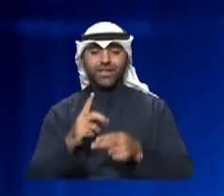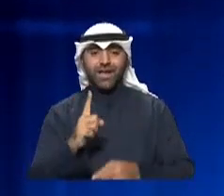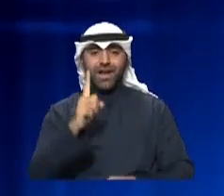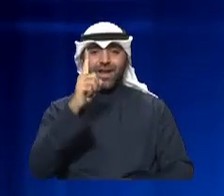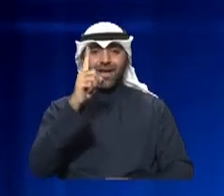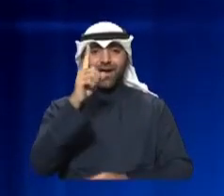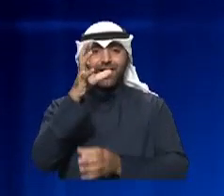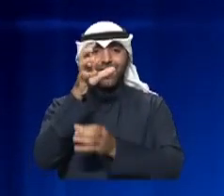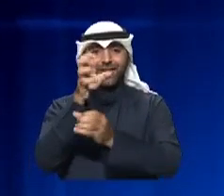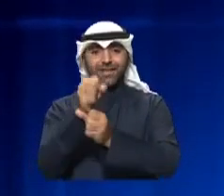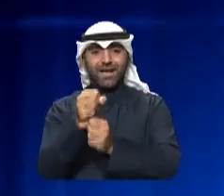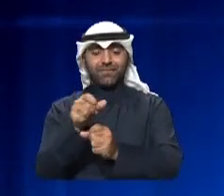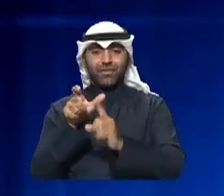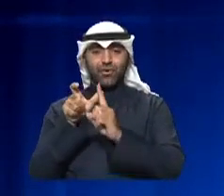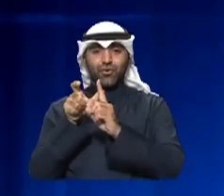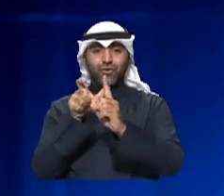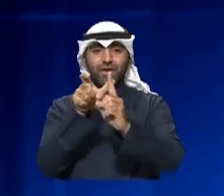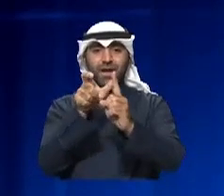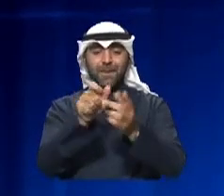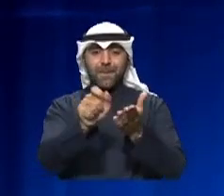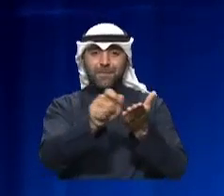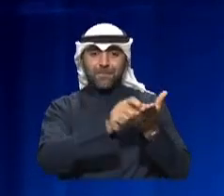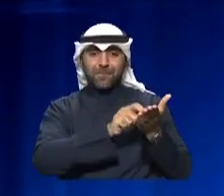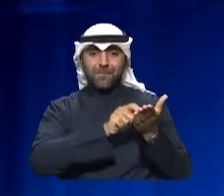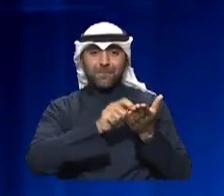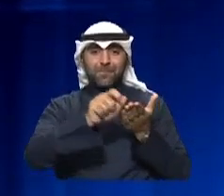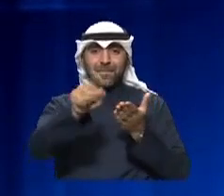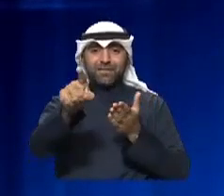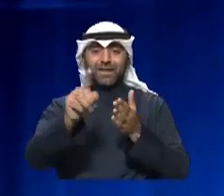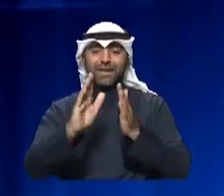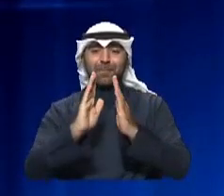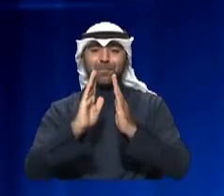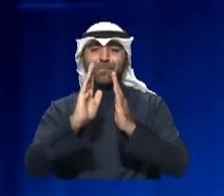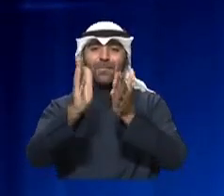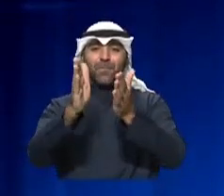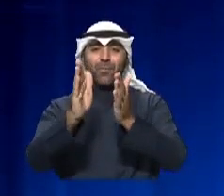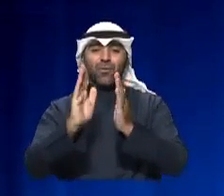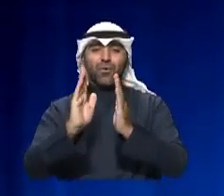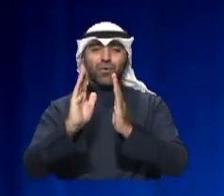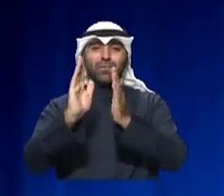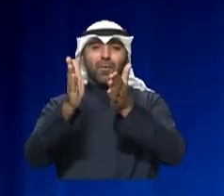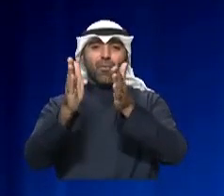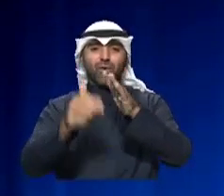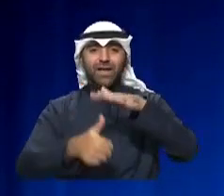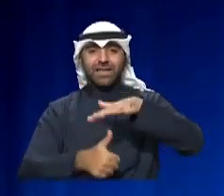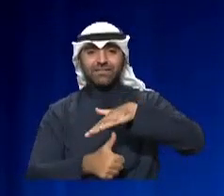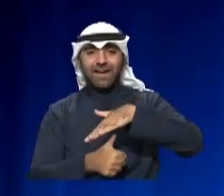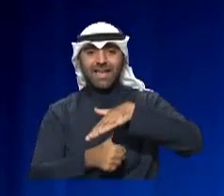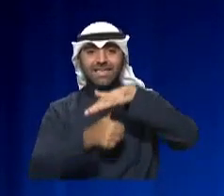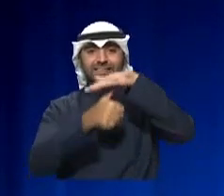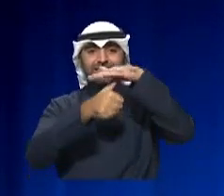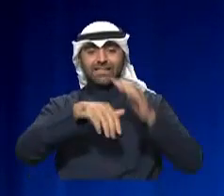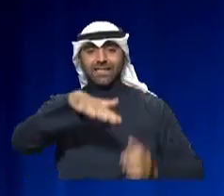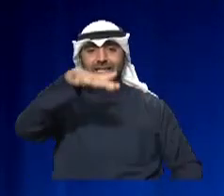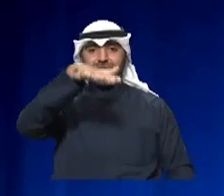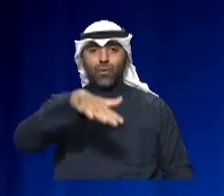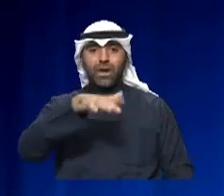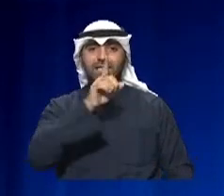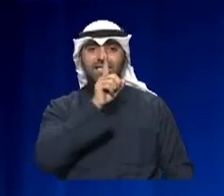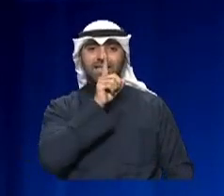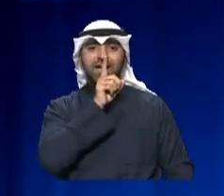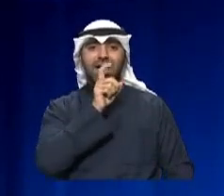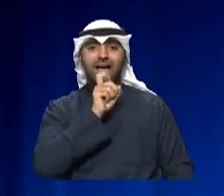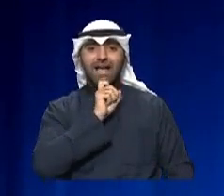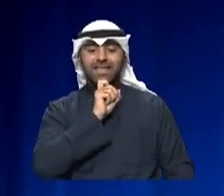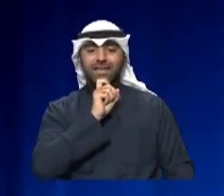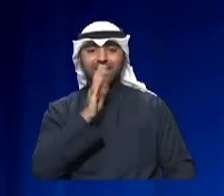ببرقية تهنئة إلى أخيه حضرة صاحب السمو الشيخ تميم بن حمد آل ثاني أمير دولة قطر الشقيقة بمناسبة